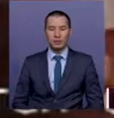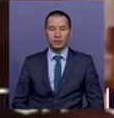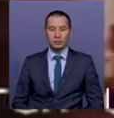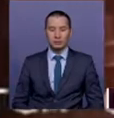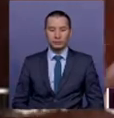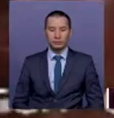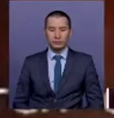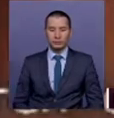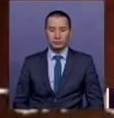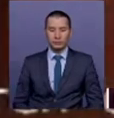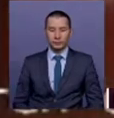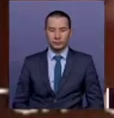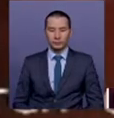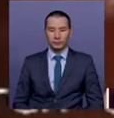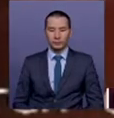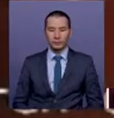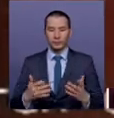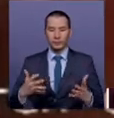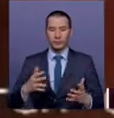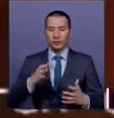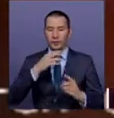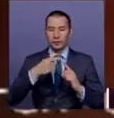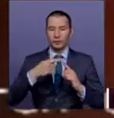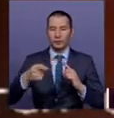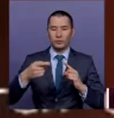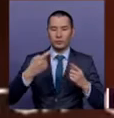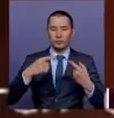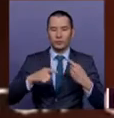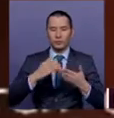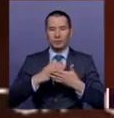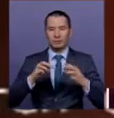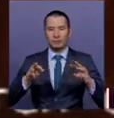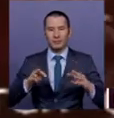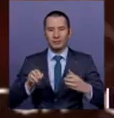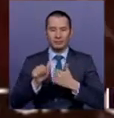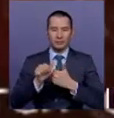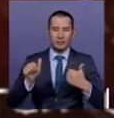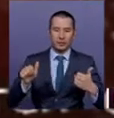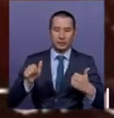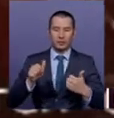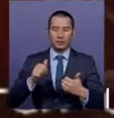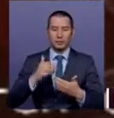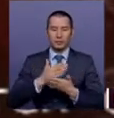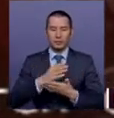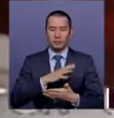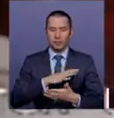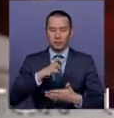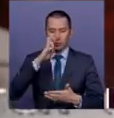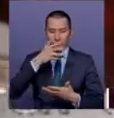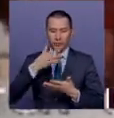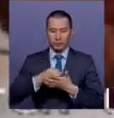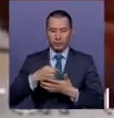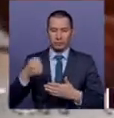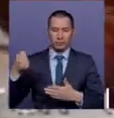сұрқия саясаттан шыққан пікір еді. Алайда басқа депутаттар әртүрлі саяси және құқықтық дәлелдер келтіре отырып, елге президент лауазымын